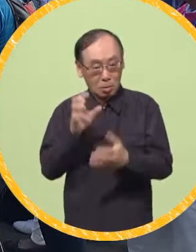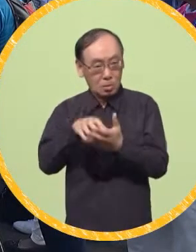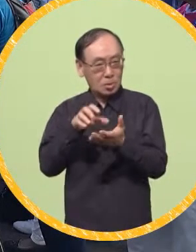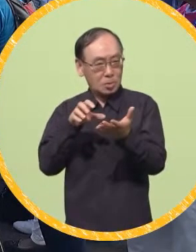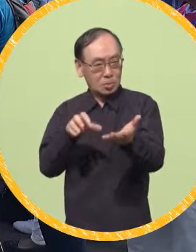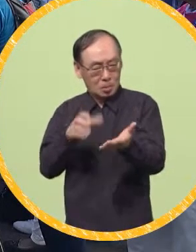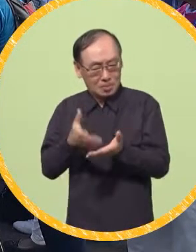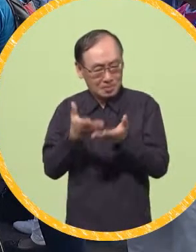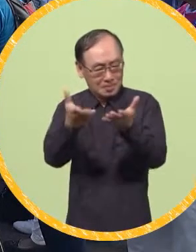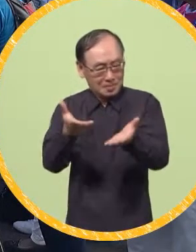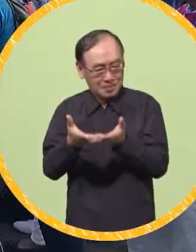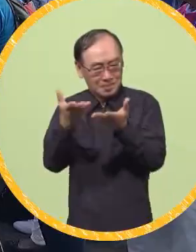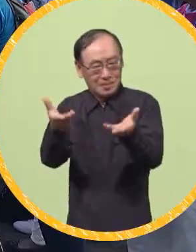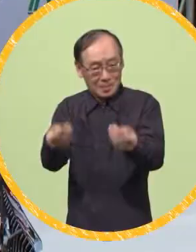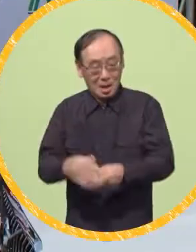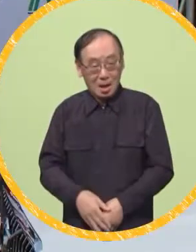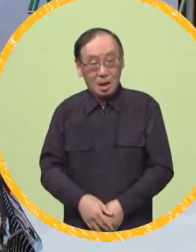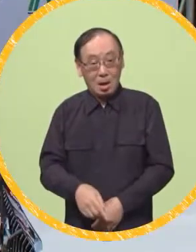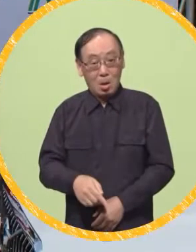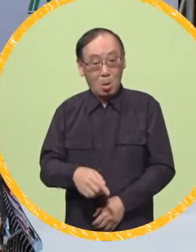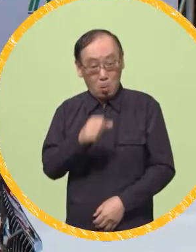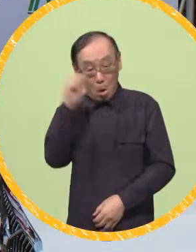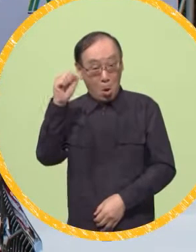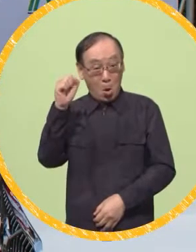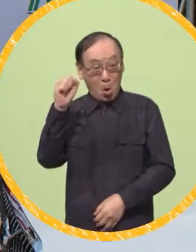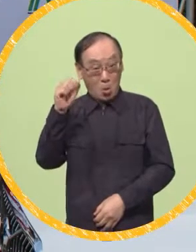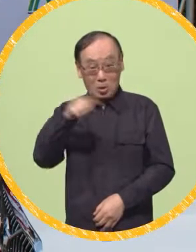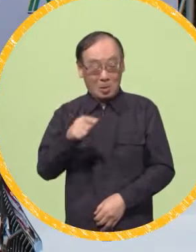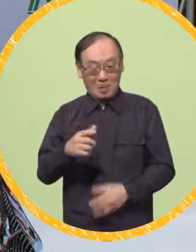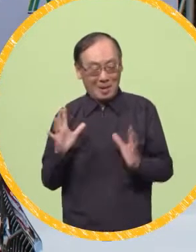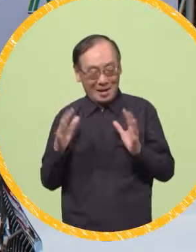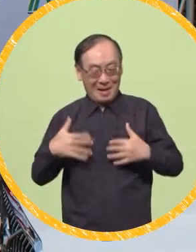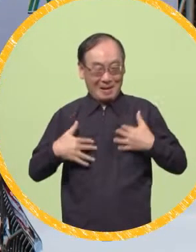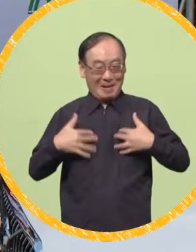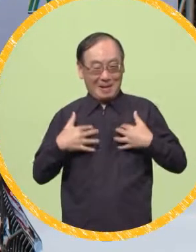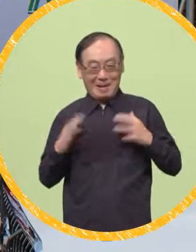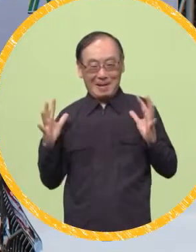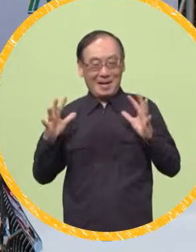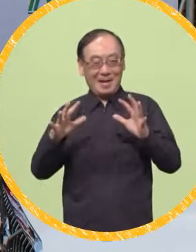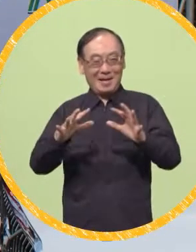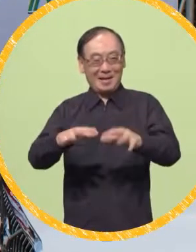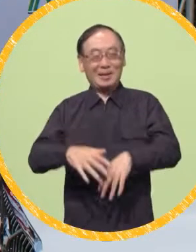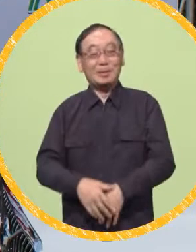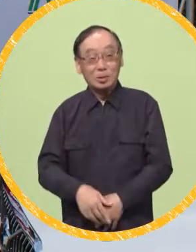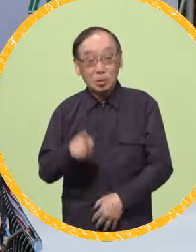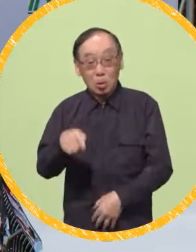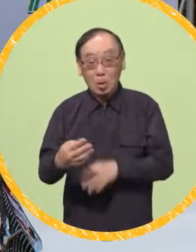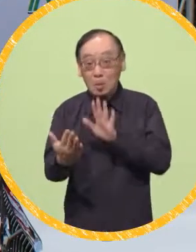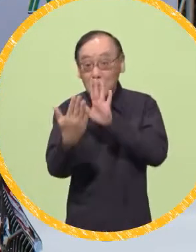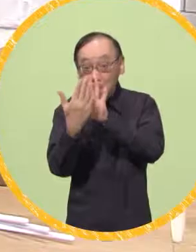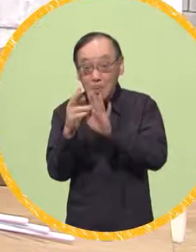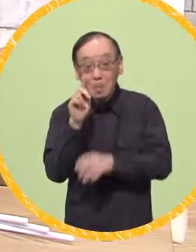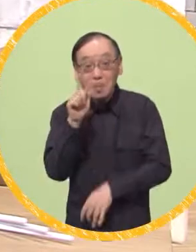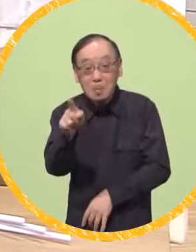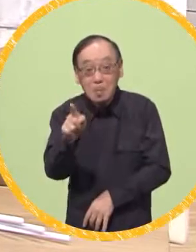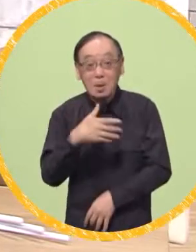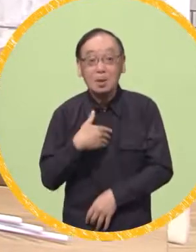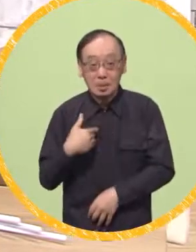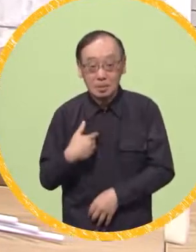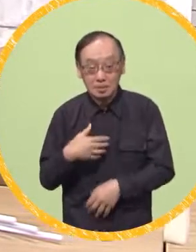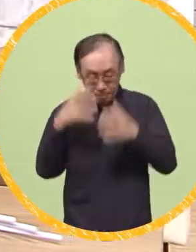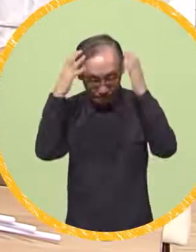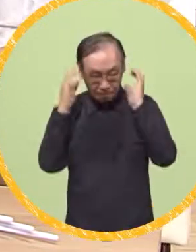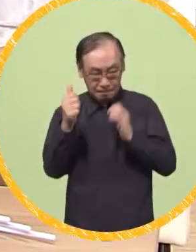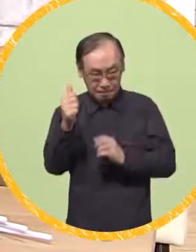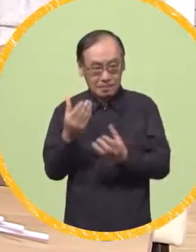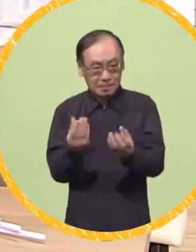資金をね10%切ってきたんですよもう買ったばかりの新車違うわーっとか喜んで行ってきましたらそれを間近で見ることができるねレースもね本当